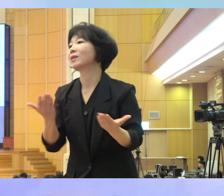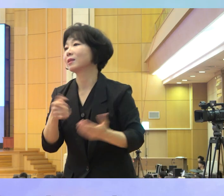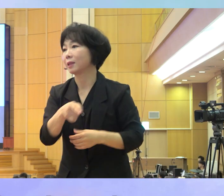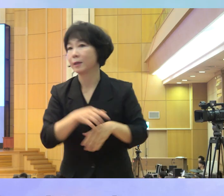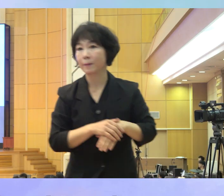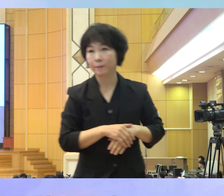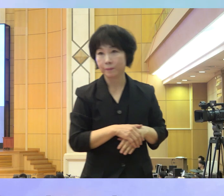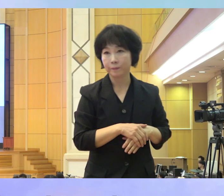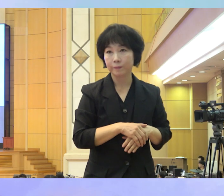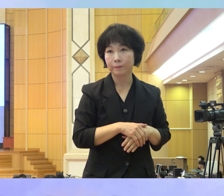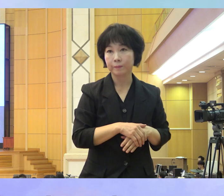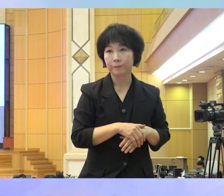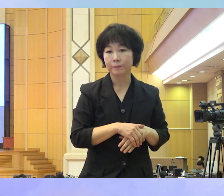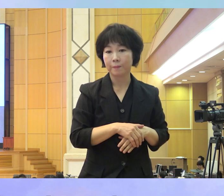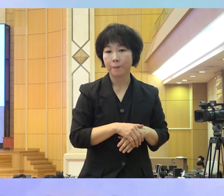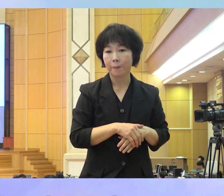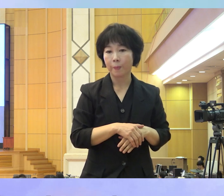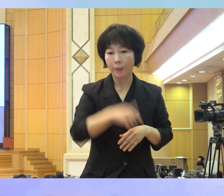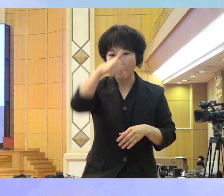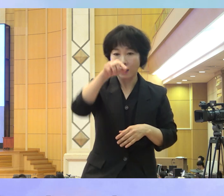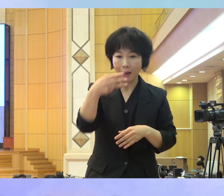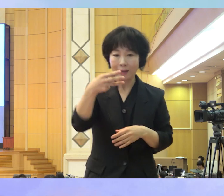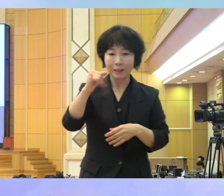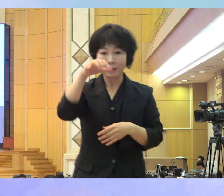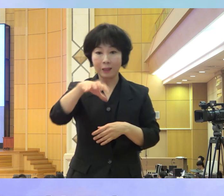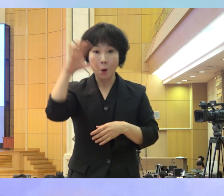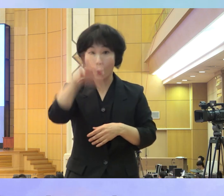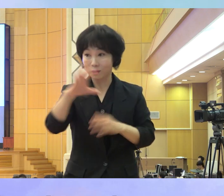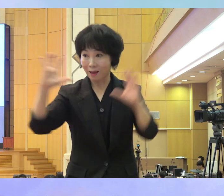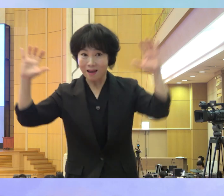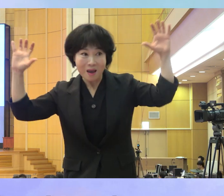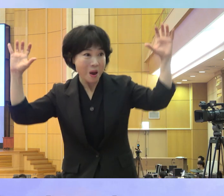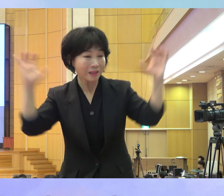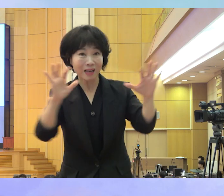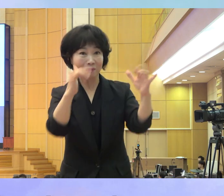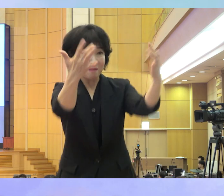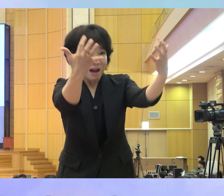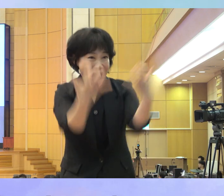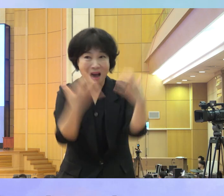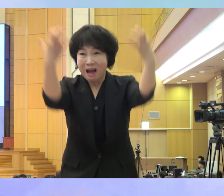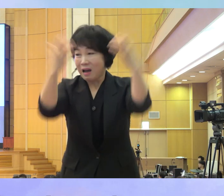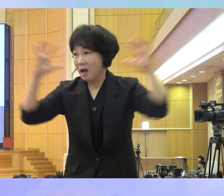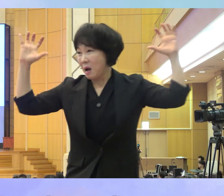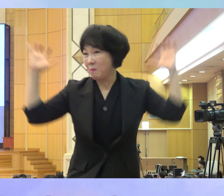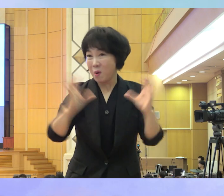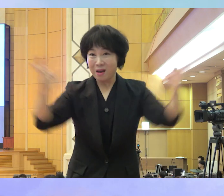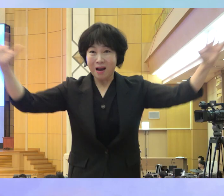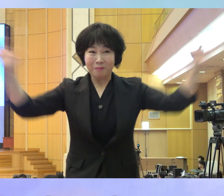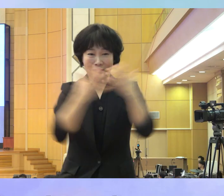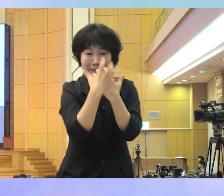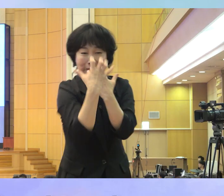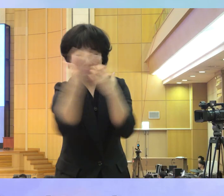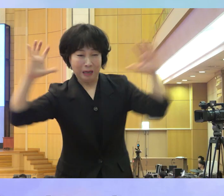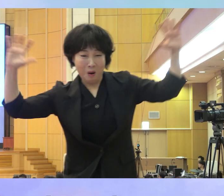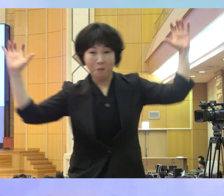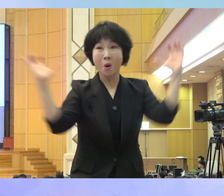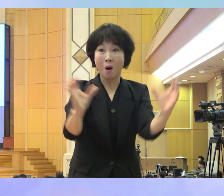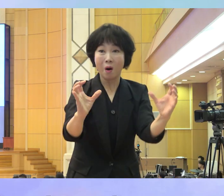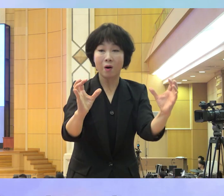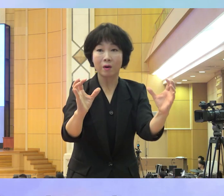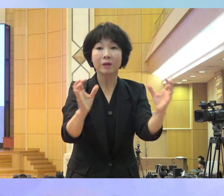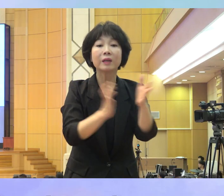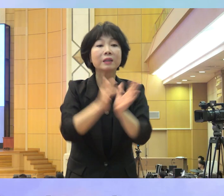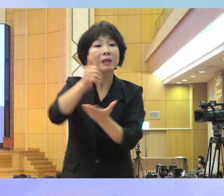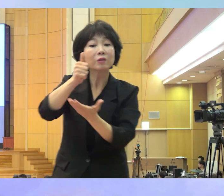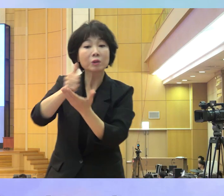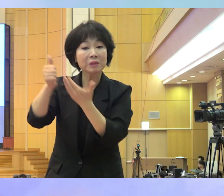사실이에요. 17장 20절에 보니까 갈릴리에 모일 때에 갈릴리의 사람들이 예수님 앞에 모였습니다. 예수께서